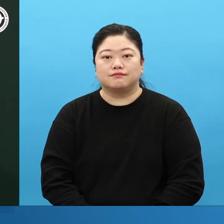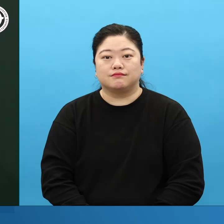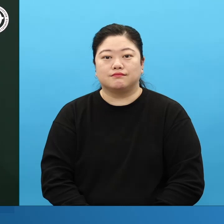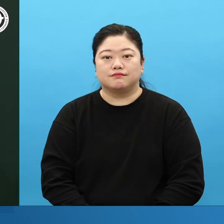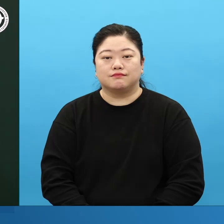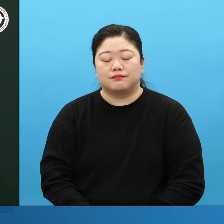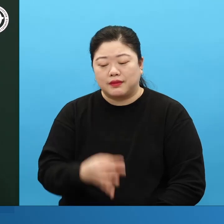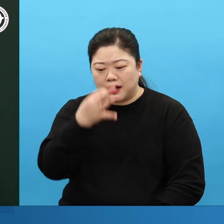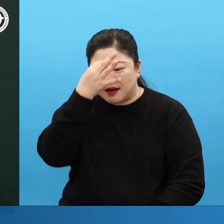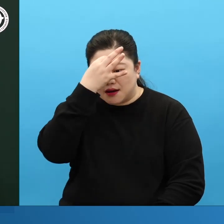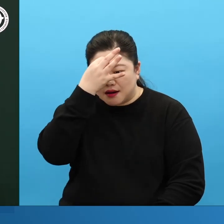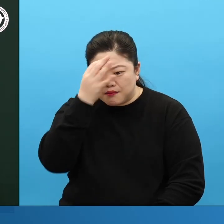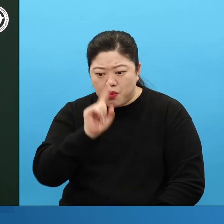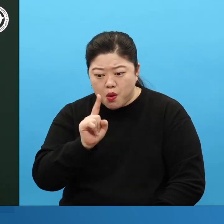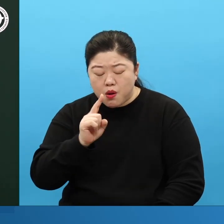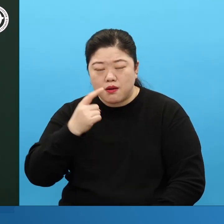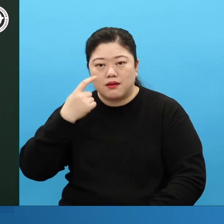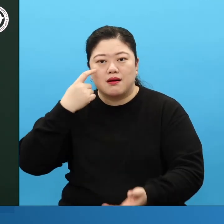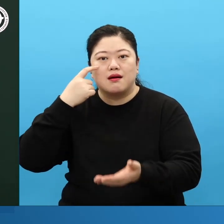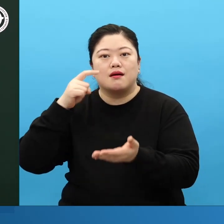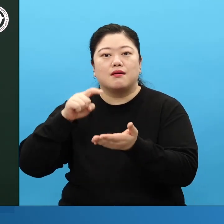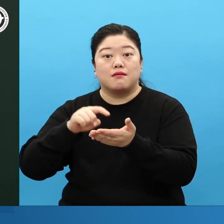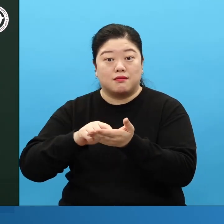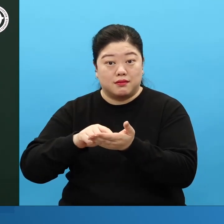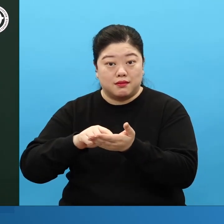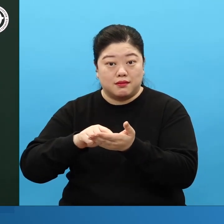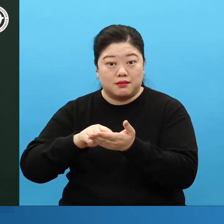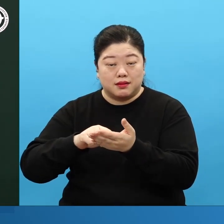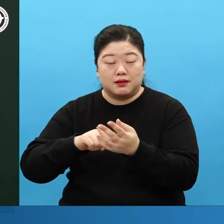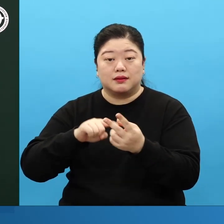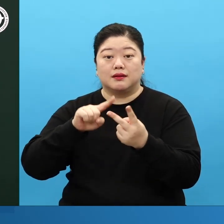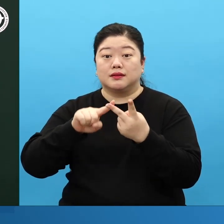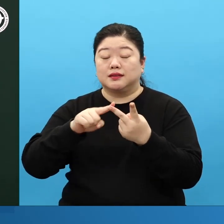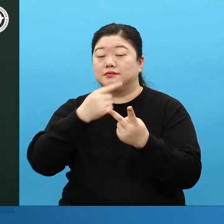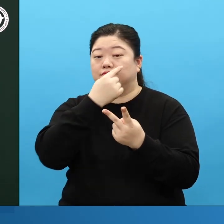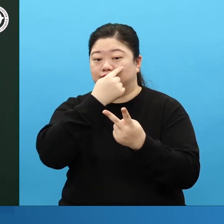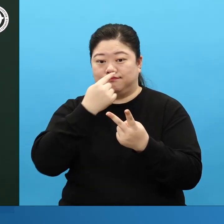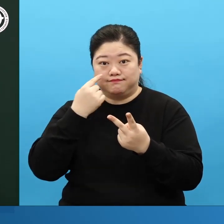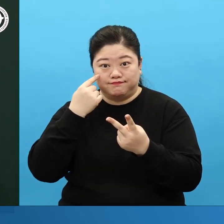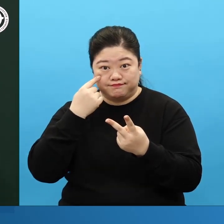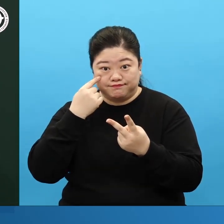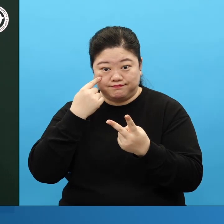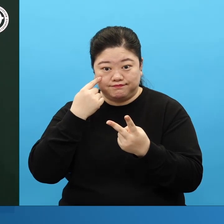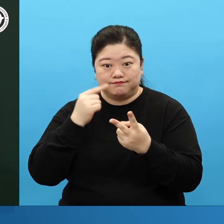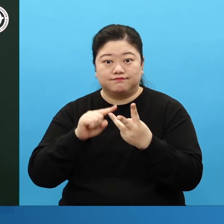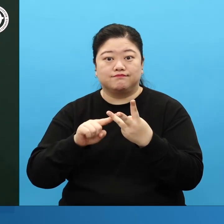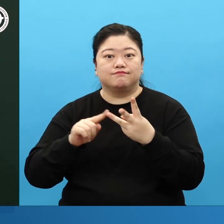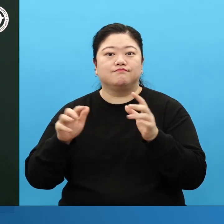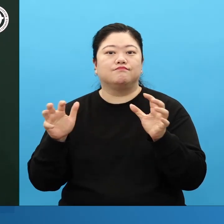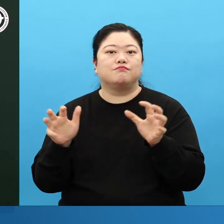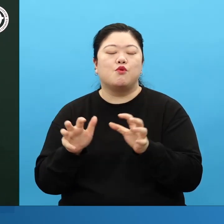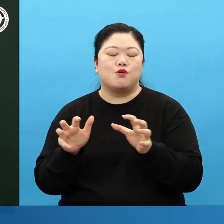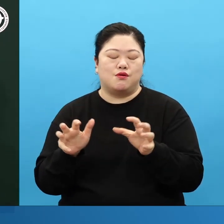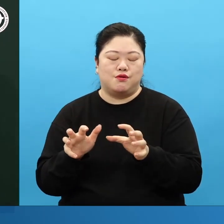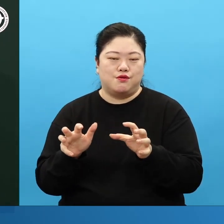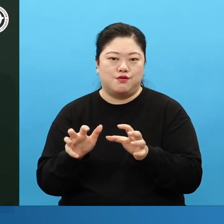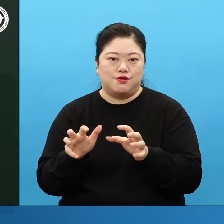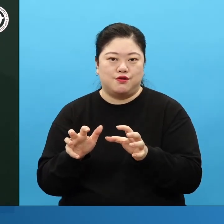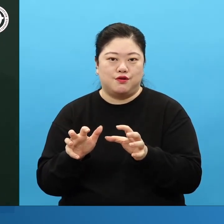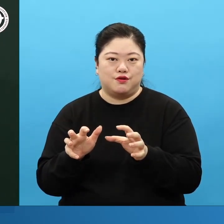렘넌트는 달란트 확인을 해서 모임을 가집니다. Los remanentes deben de primeramente confirmar lo que es el talento que tienen y luego